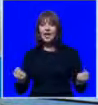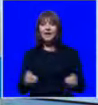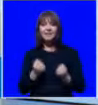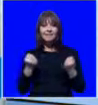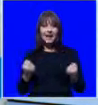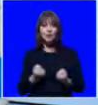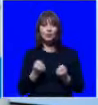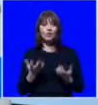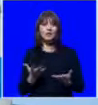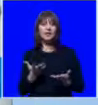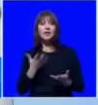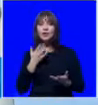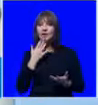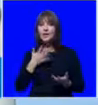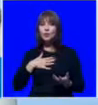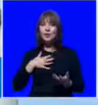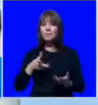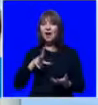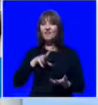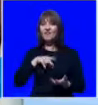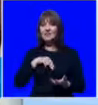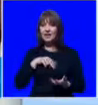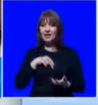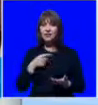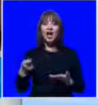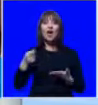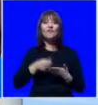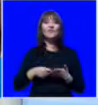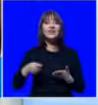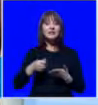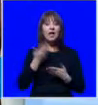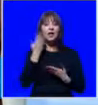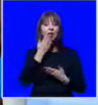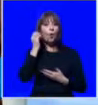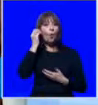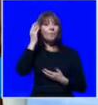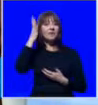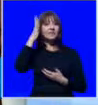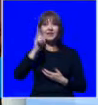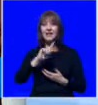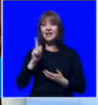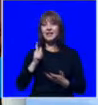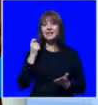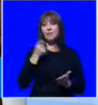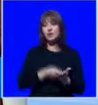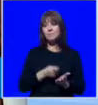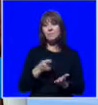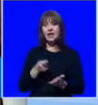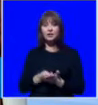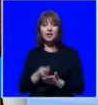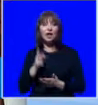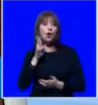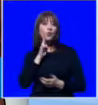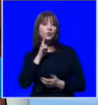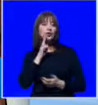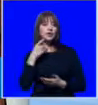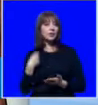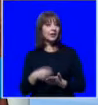разбира се, съдържат възнаграждения, защото финансирането на образованието не значи само изплащане на учителски заплати, нали? Разбира